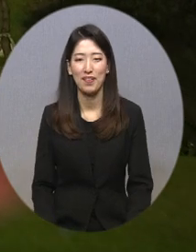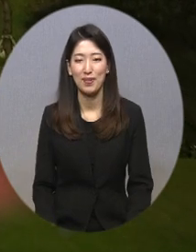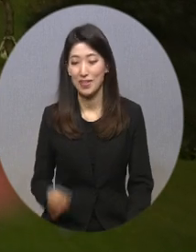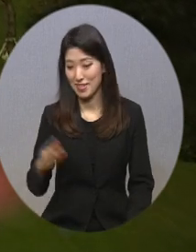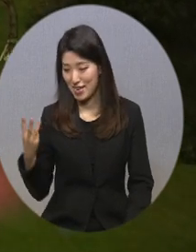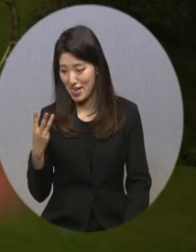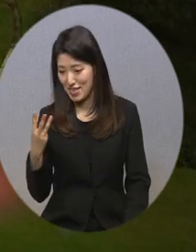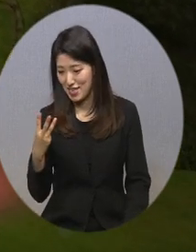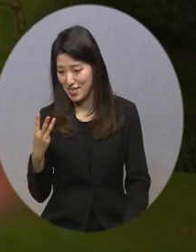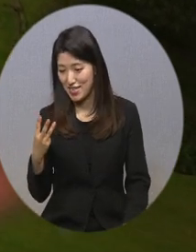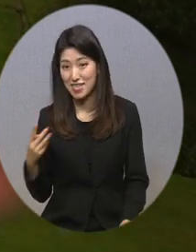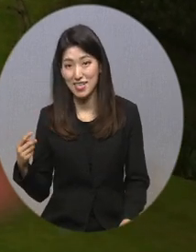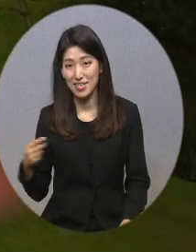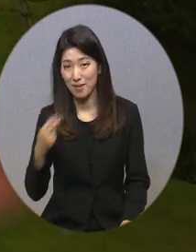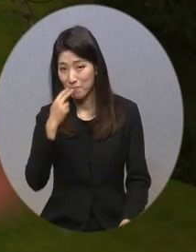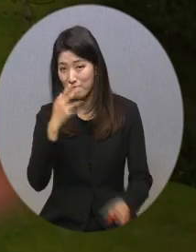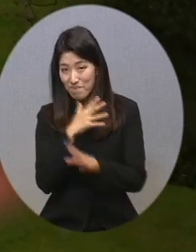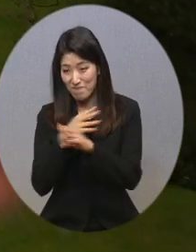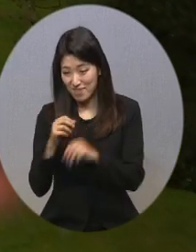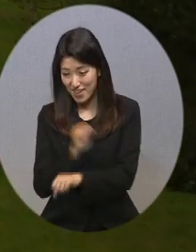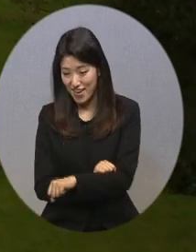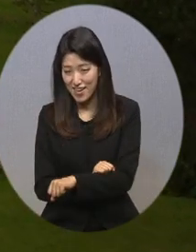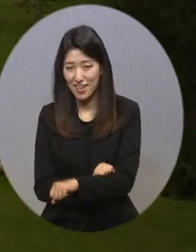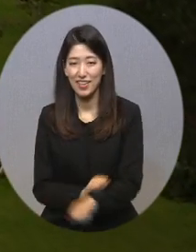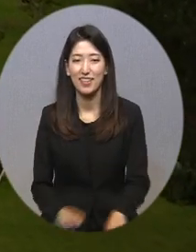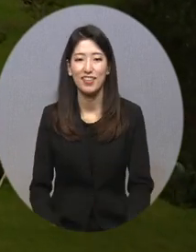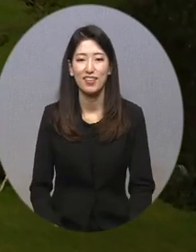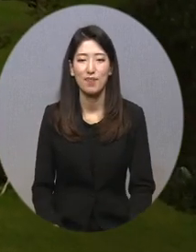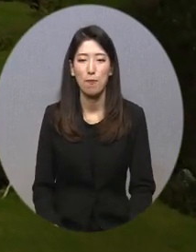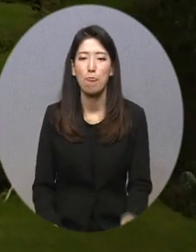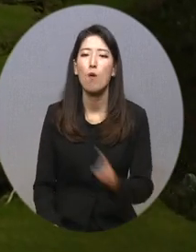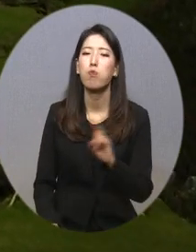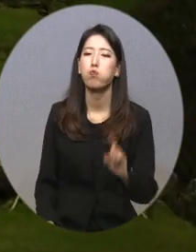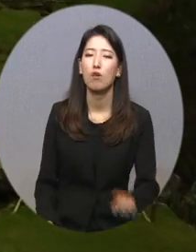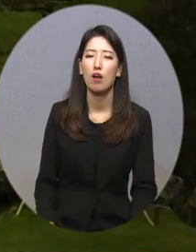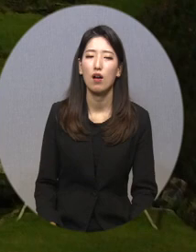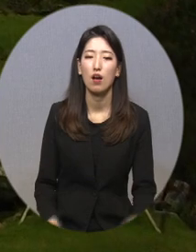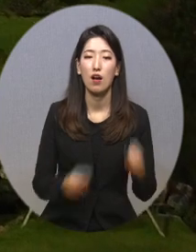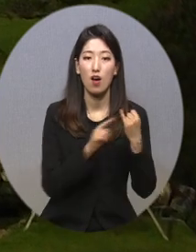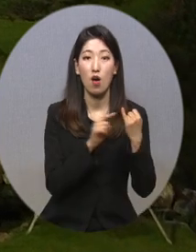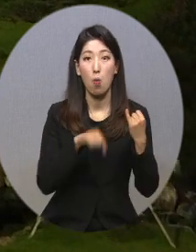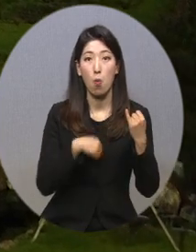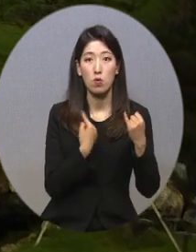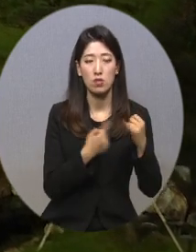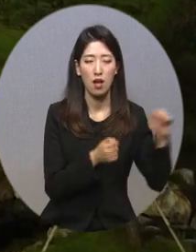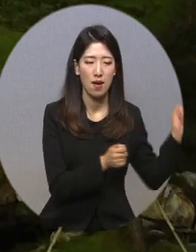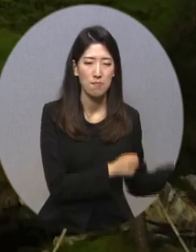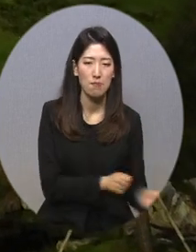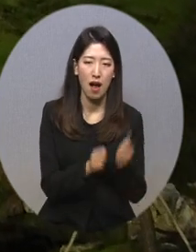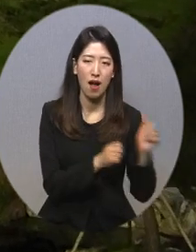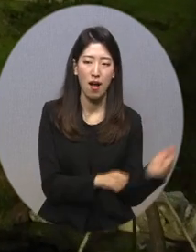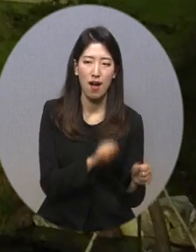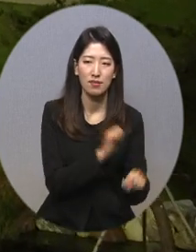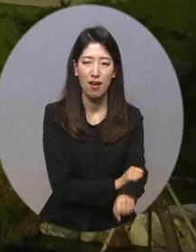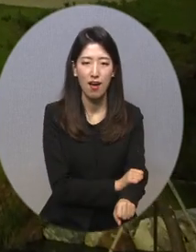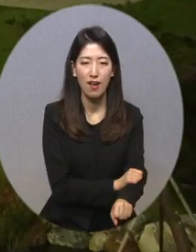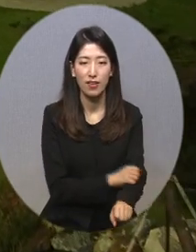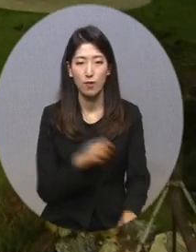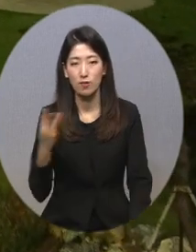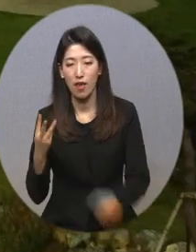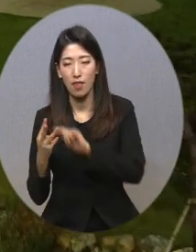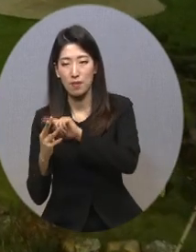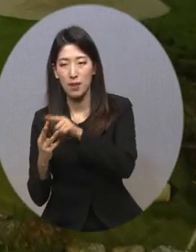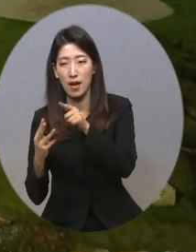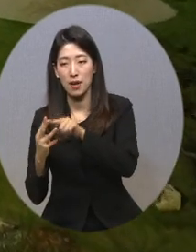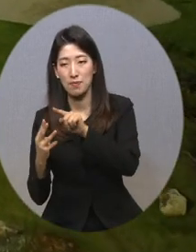와, 진짜. 와, 이거 진짜. 와, 대박. 진짜 안 되지. 대박. 아니, 연하가 정말 잘 쳤는데. 아, 연하가 되게 너무 잘 쳤어. 연하가 너무 잘 쳤어. 너무 잘